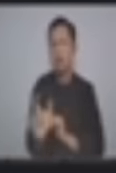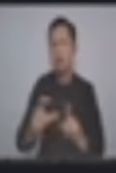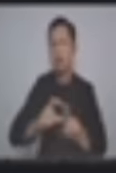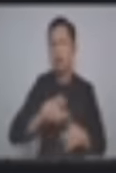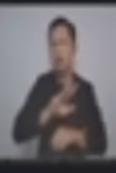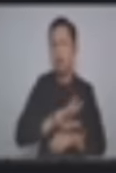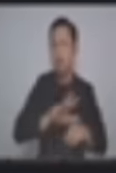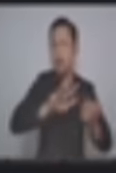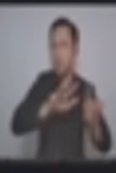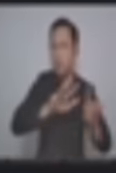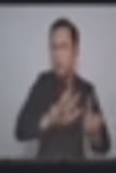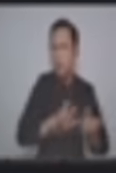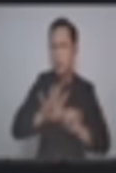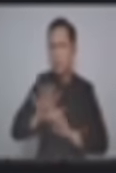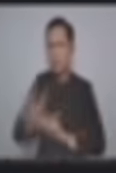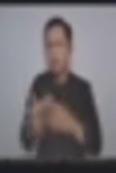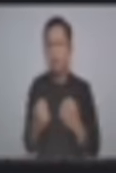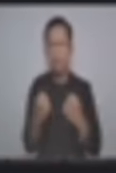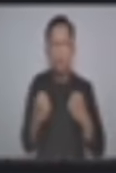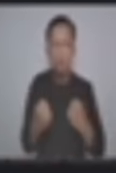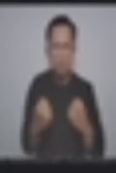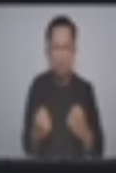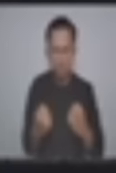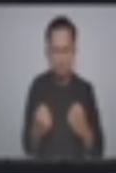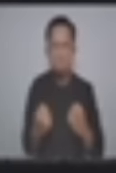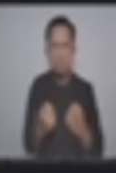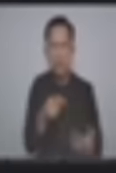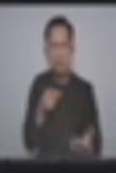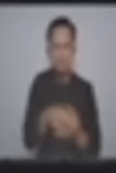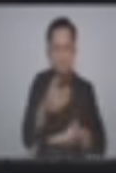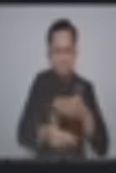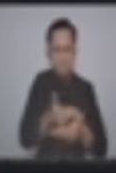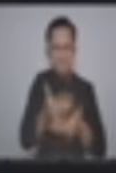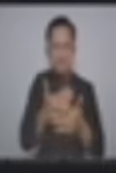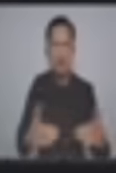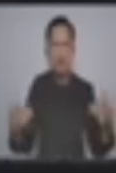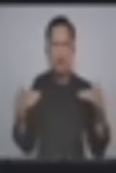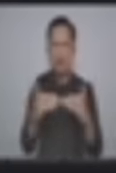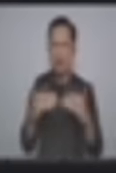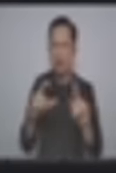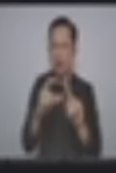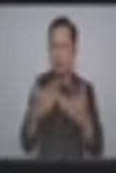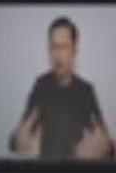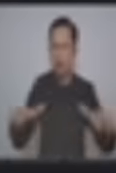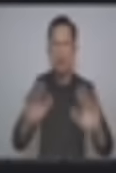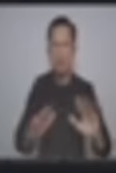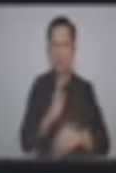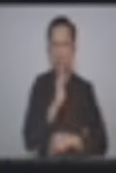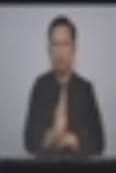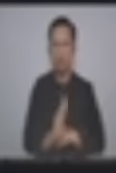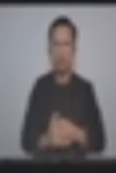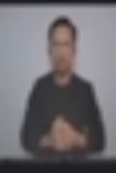1945 mengandung semangat yang menghendaki penyelenggaraan pemilu yang berkeadilan demokratis dan